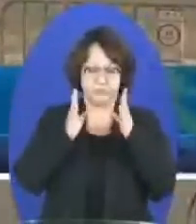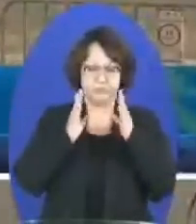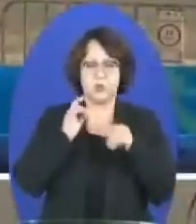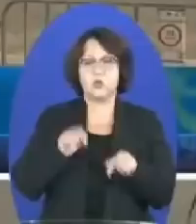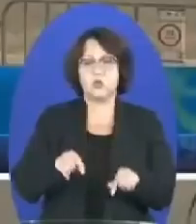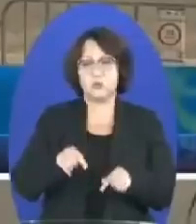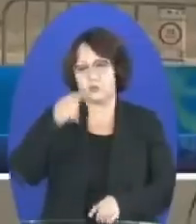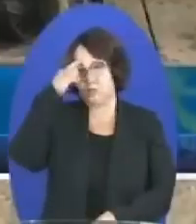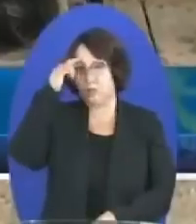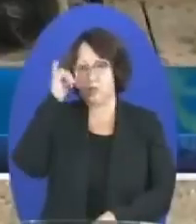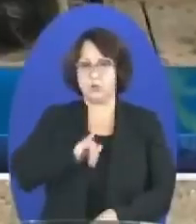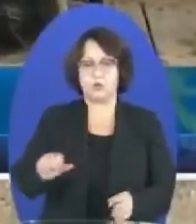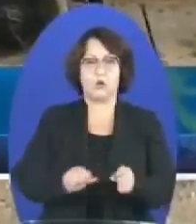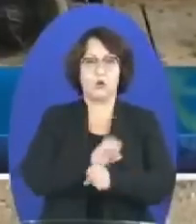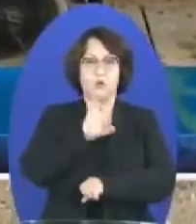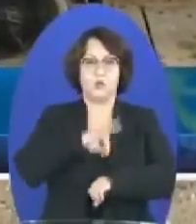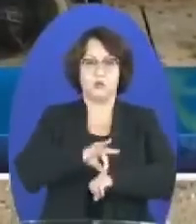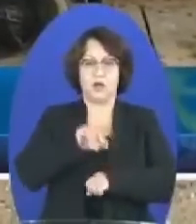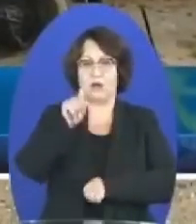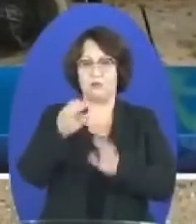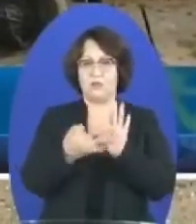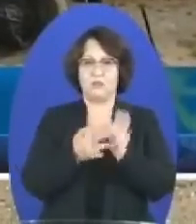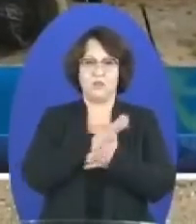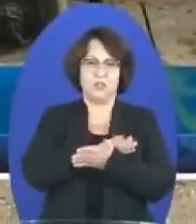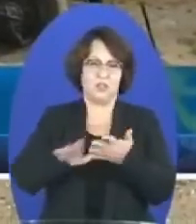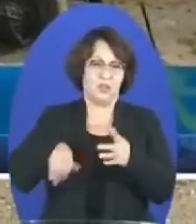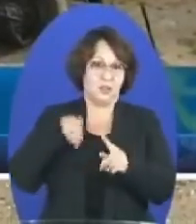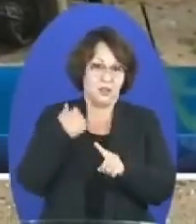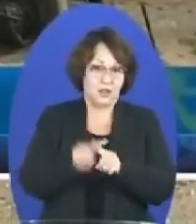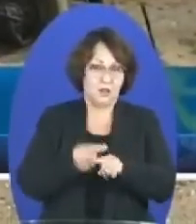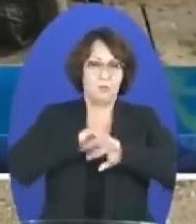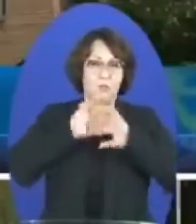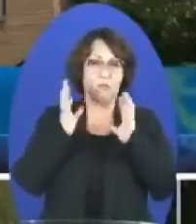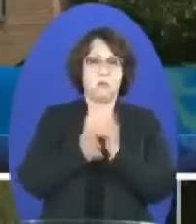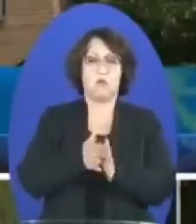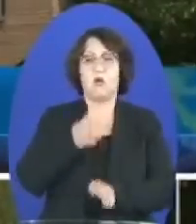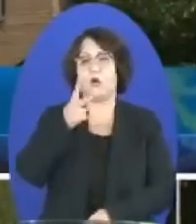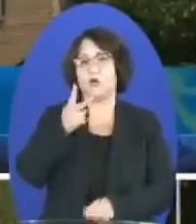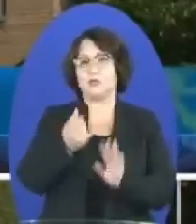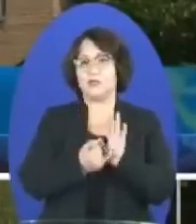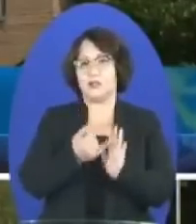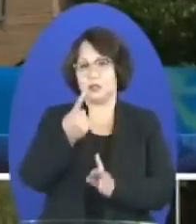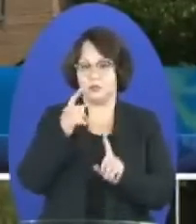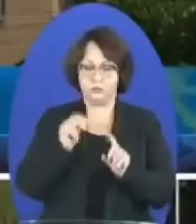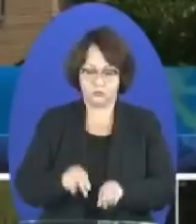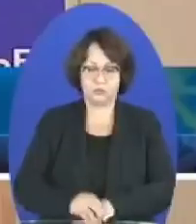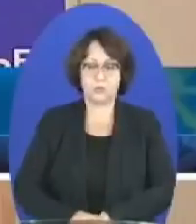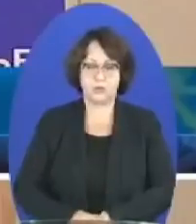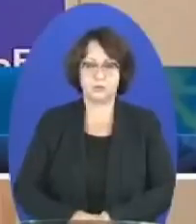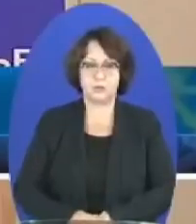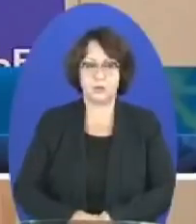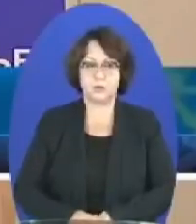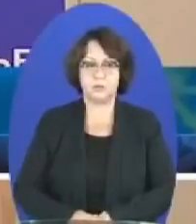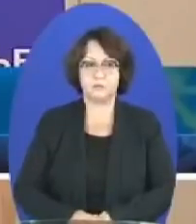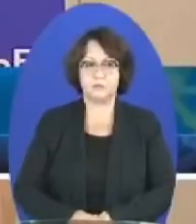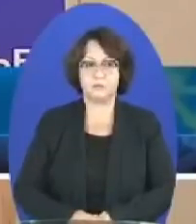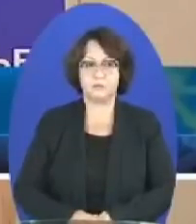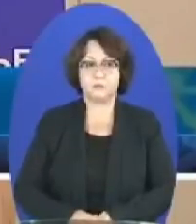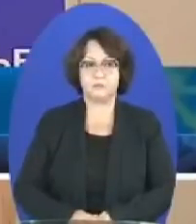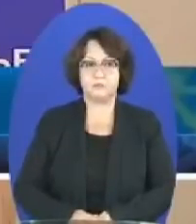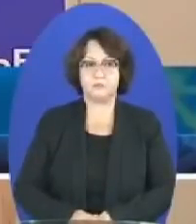Өнөөдөр манай улсад COVID-19-ийн 18 шин тохиолдол бүртгэгдэж, нийт тохиолдлын тоо 261 боллоо. Дэлгэрт бол